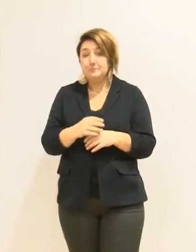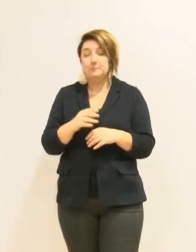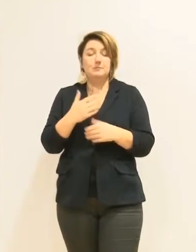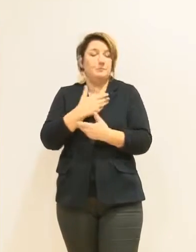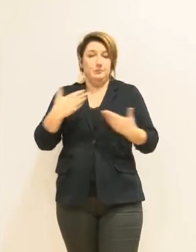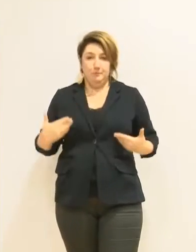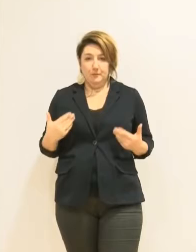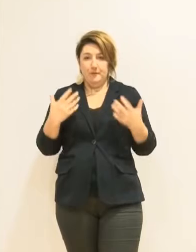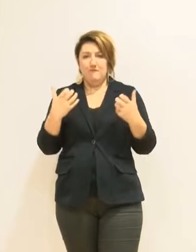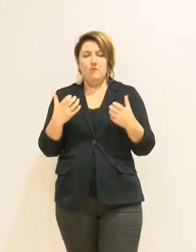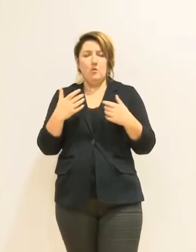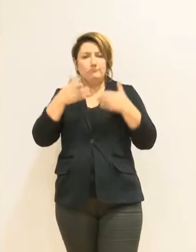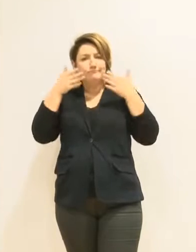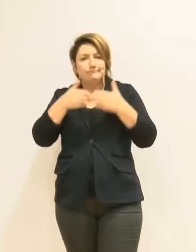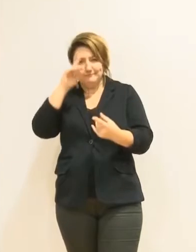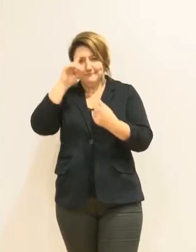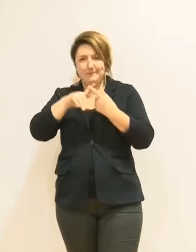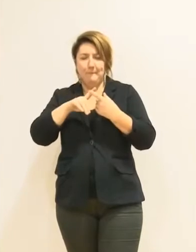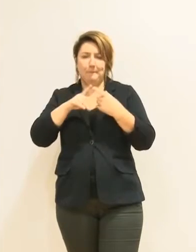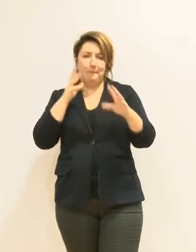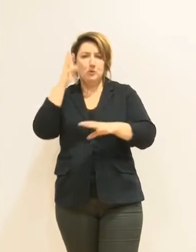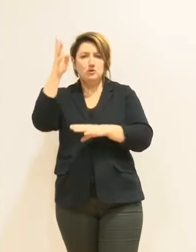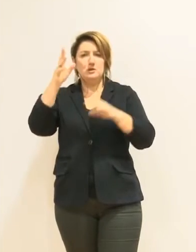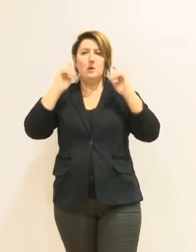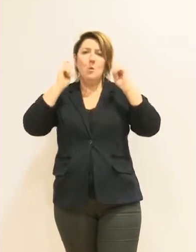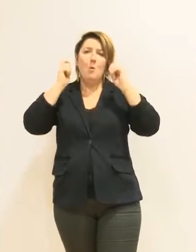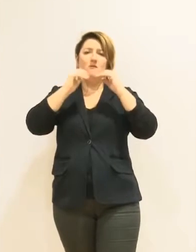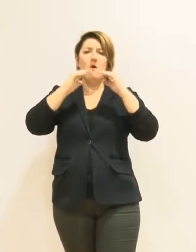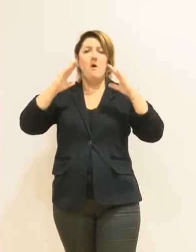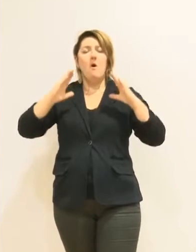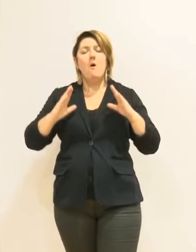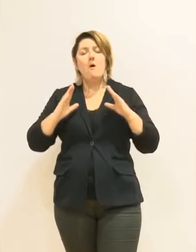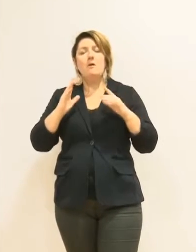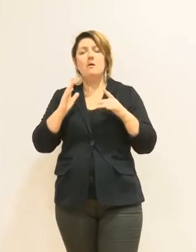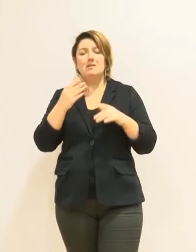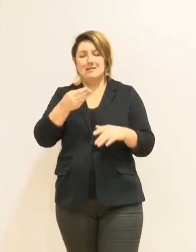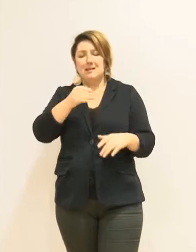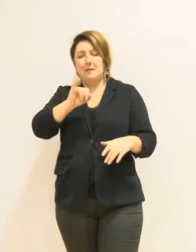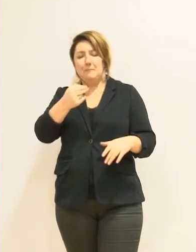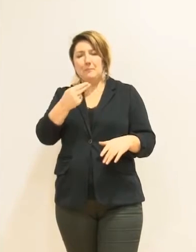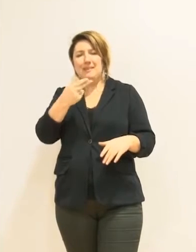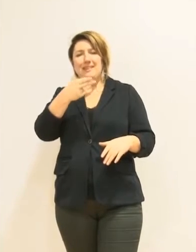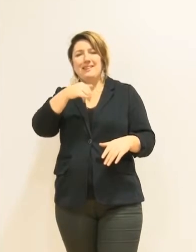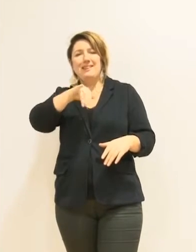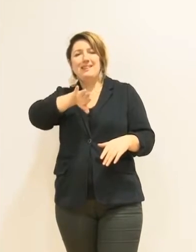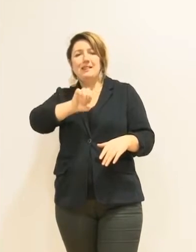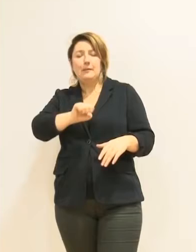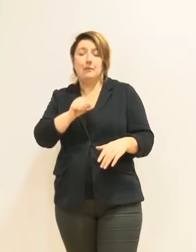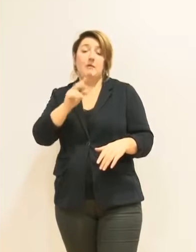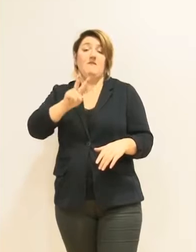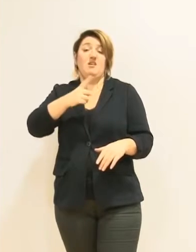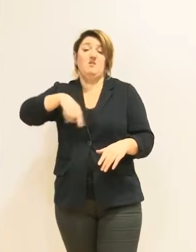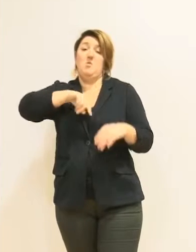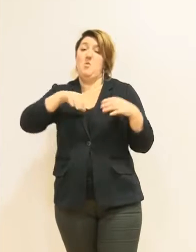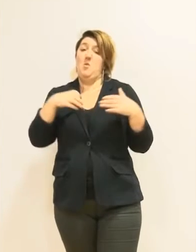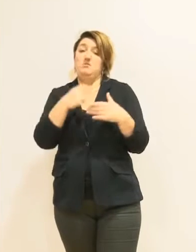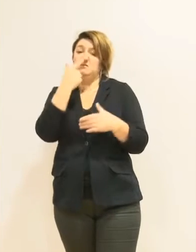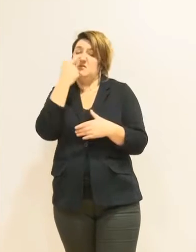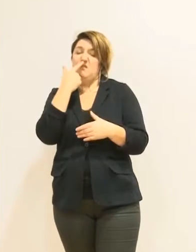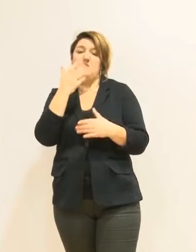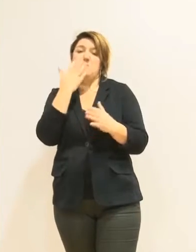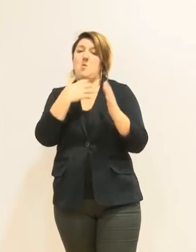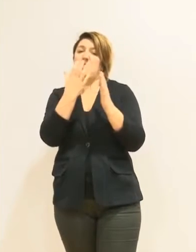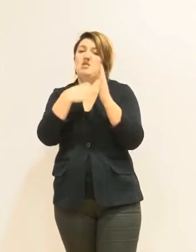projet du couvent des Minimes. Pour notre groupe, il est plus que souhaitable de retirer temporairement cette délibération au regard de